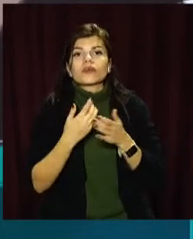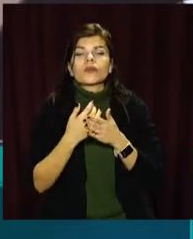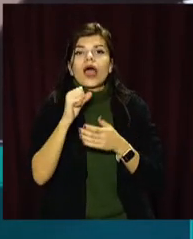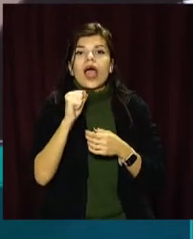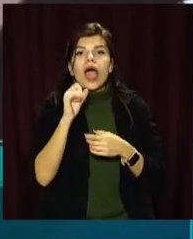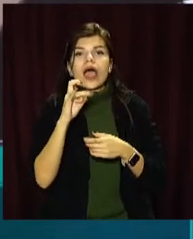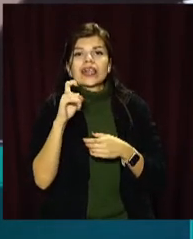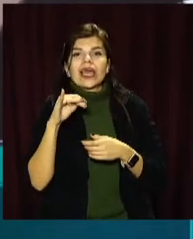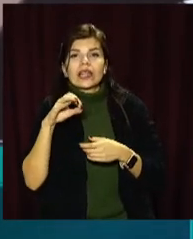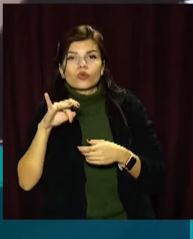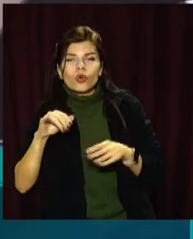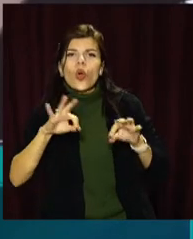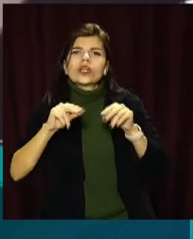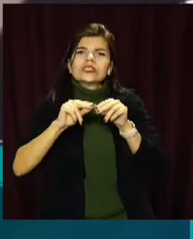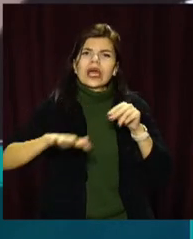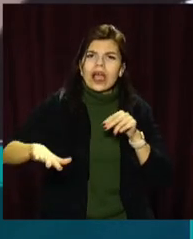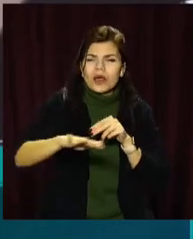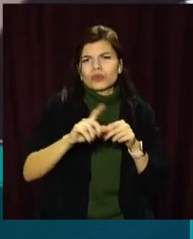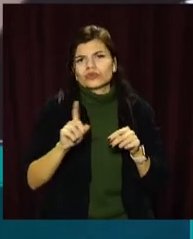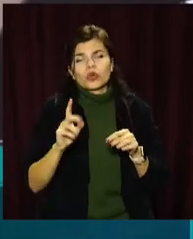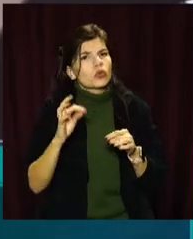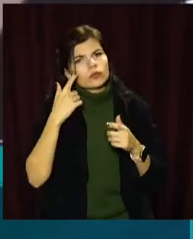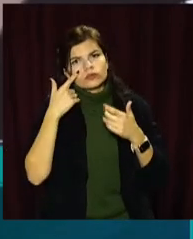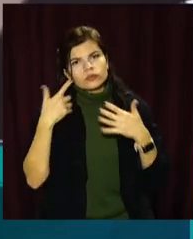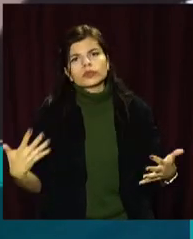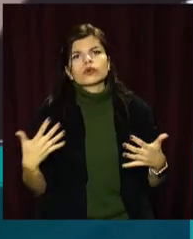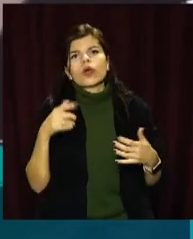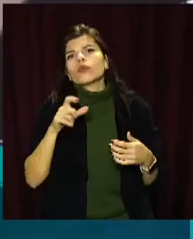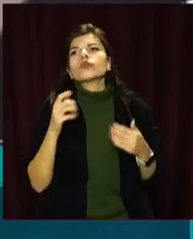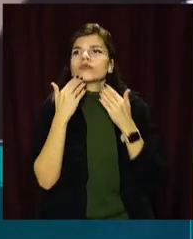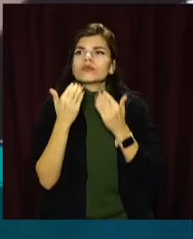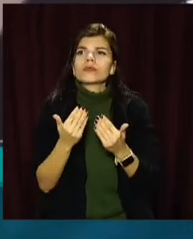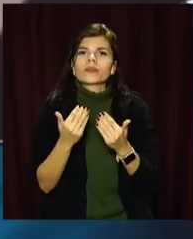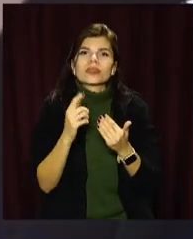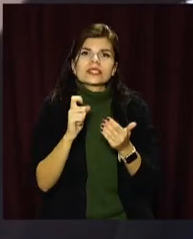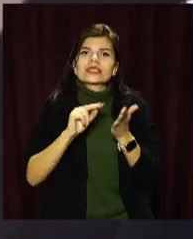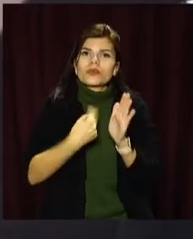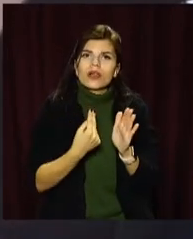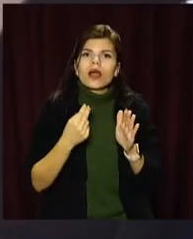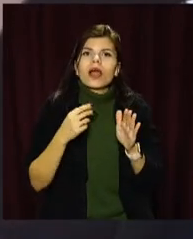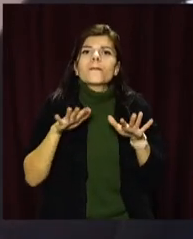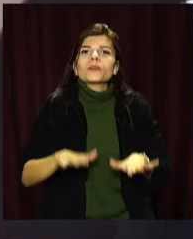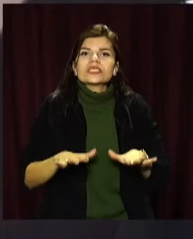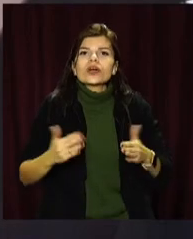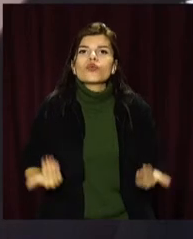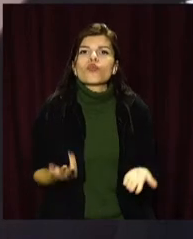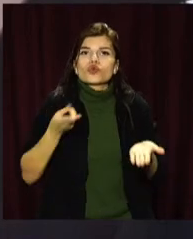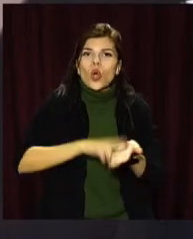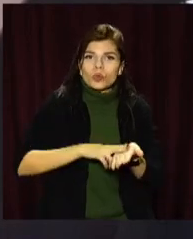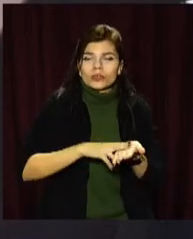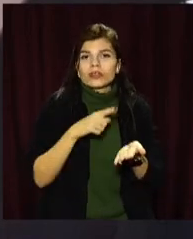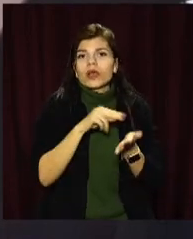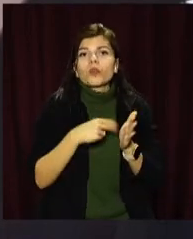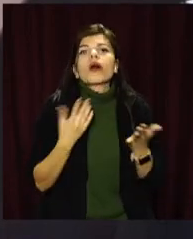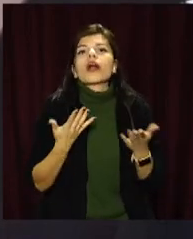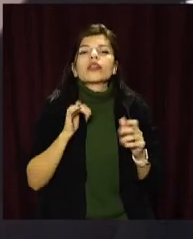архітектури, певні земельні питання, але найчастіше громадяни звертаються за довідкою з місця реєстрації. Ця довідка вона потрібна